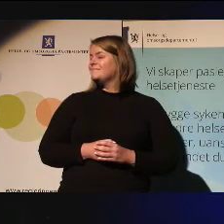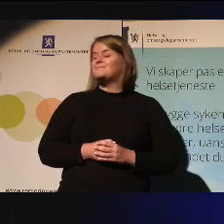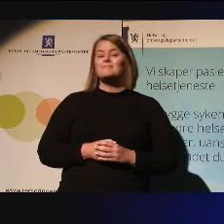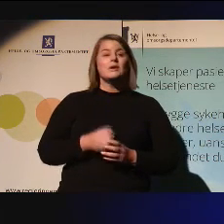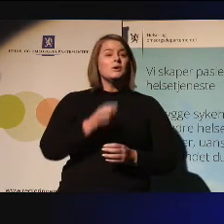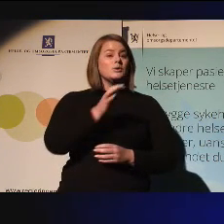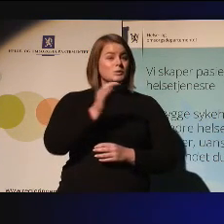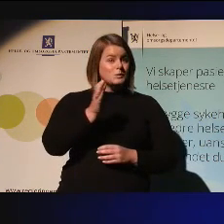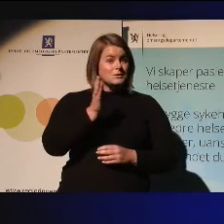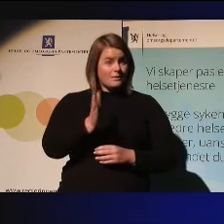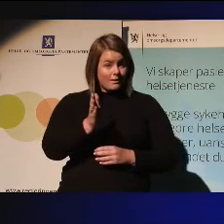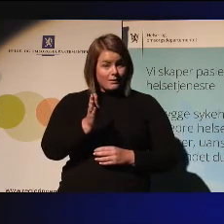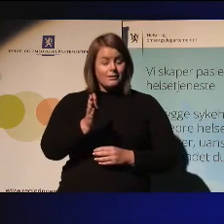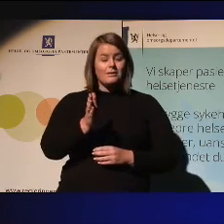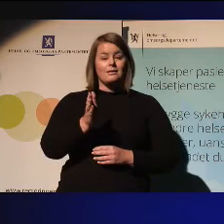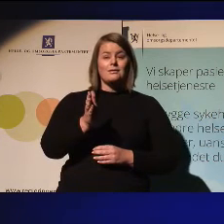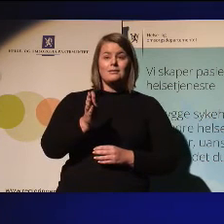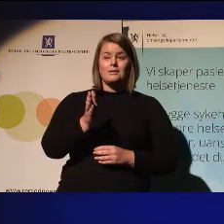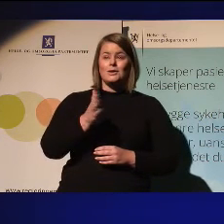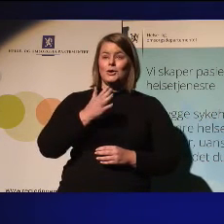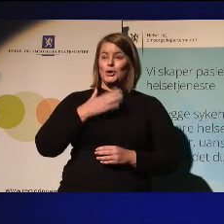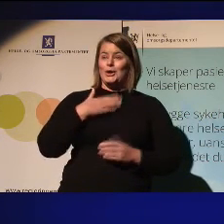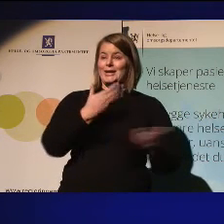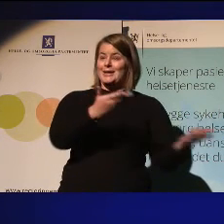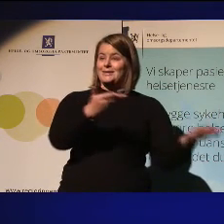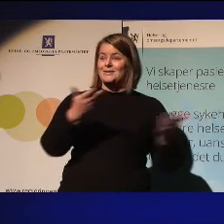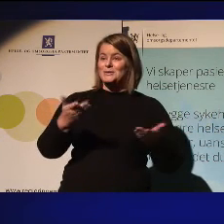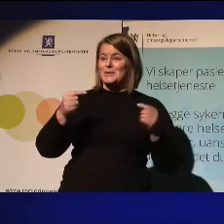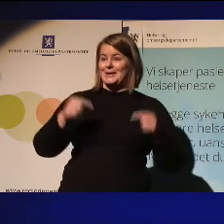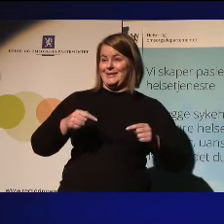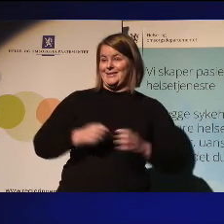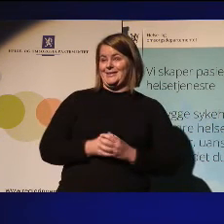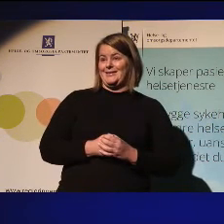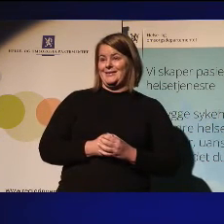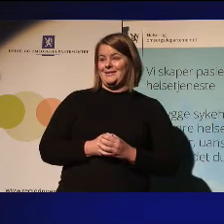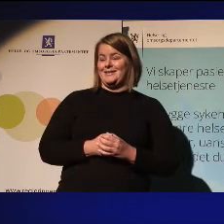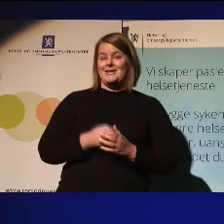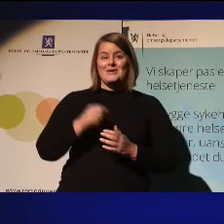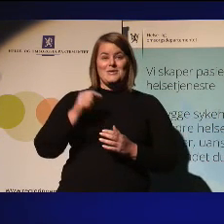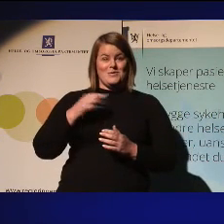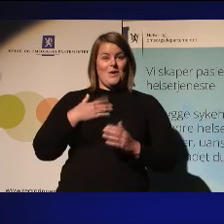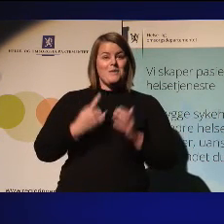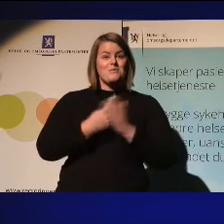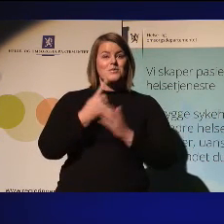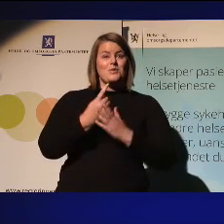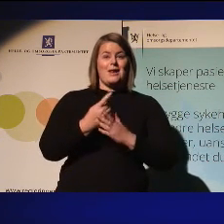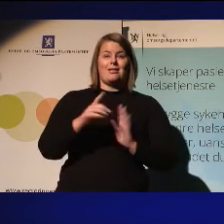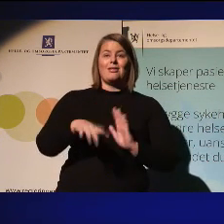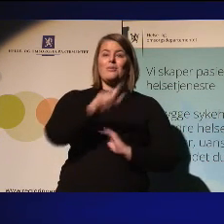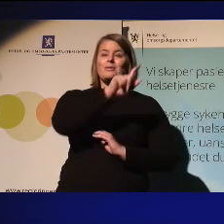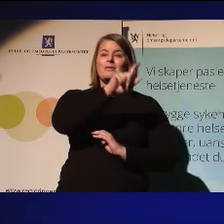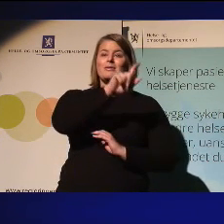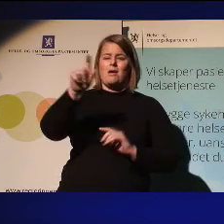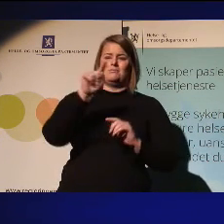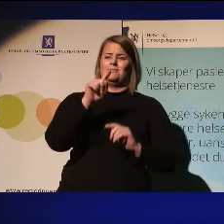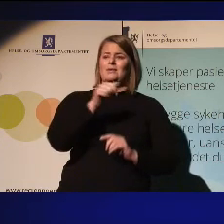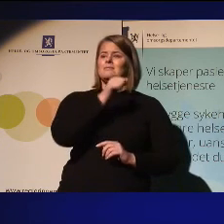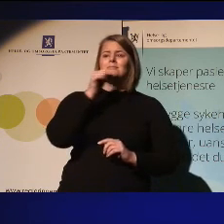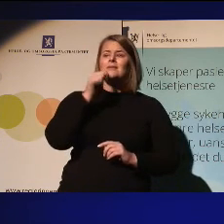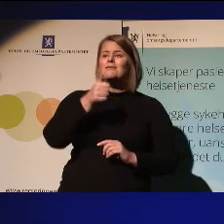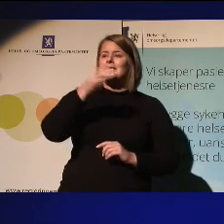Tusen takk for en hyggelig invitasjon. Nå har jeg muligheten til å snakke om noe som jeg synes er